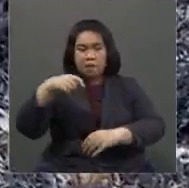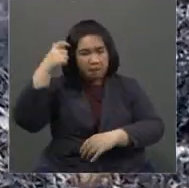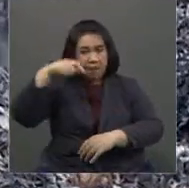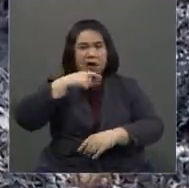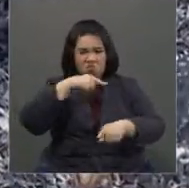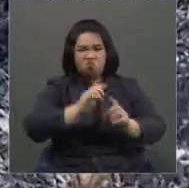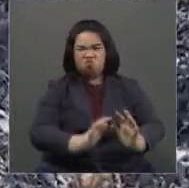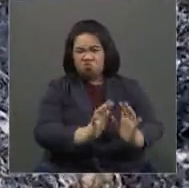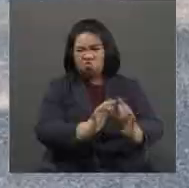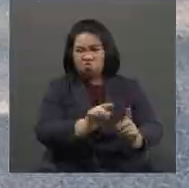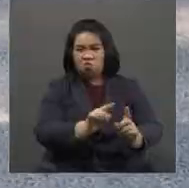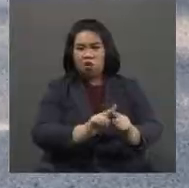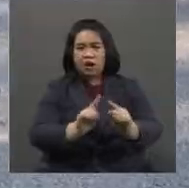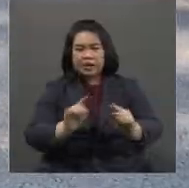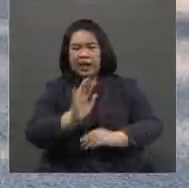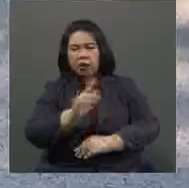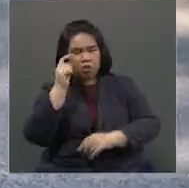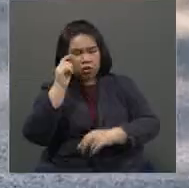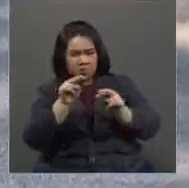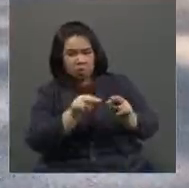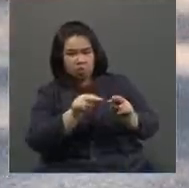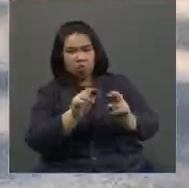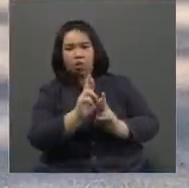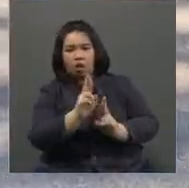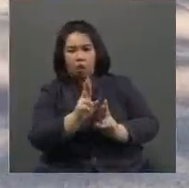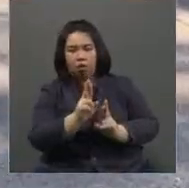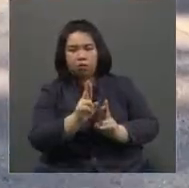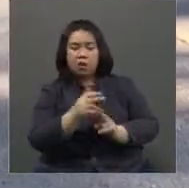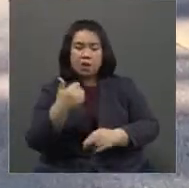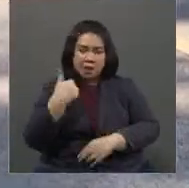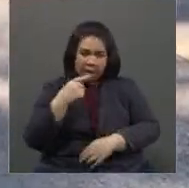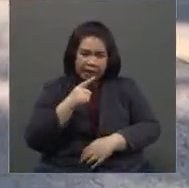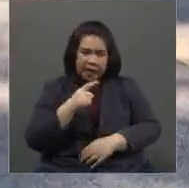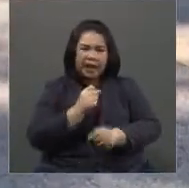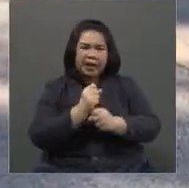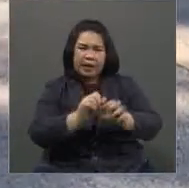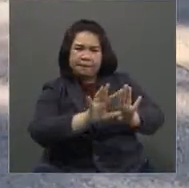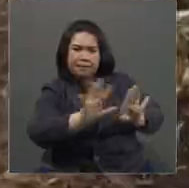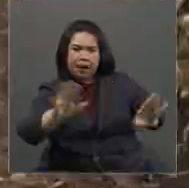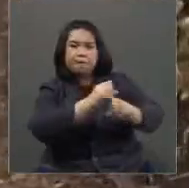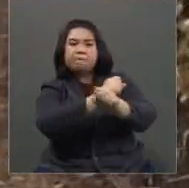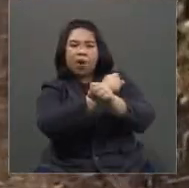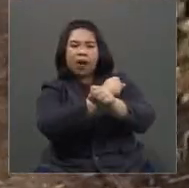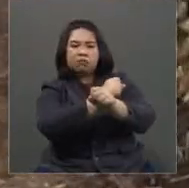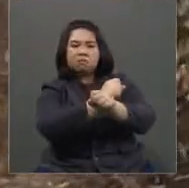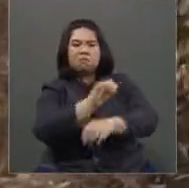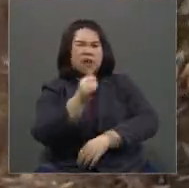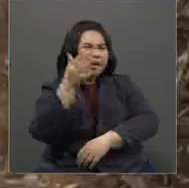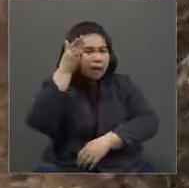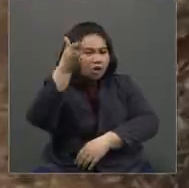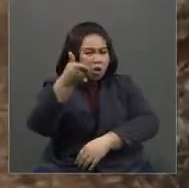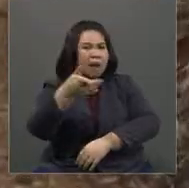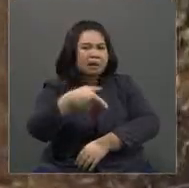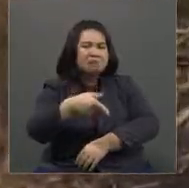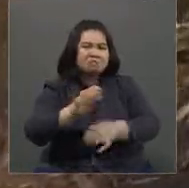ทำให้ทางเจ้าหน้าที่แล้วก็ชาวบ้านยังคงจะต้องเฝ้าระวังรวมทั้งพากันทำแนวกันไฟเพื่อป้องกันไฟที่อาจจะลุกลำเข้ามา